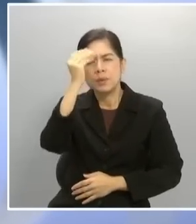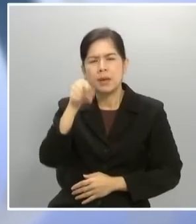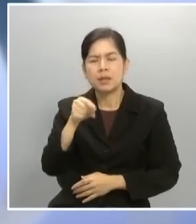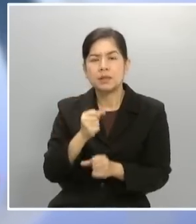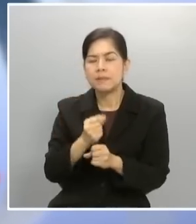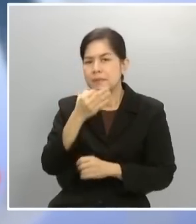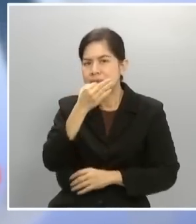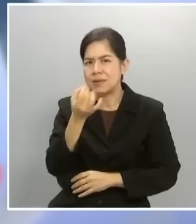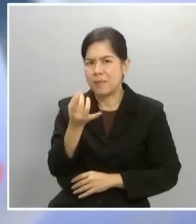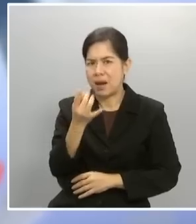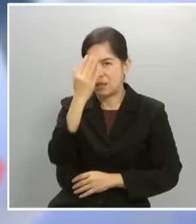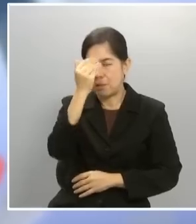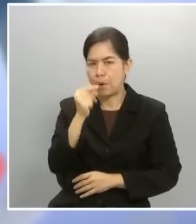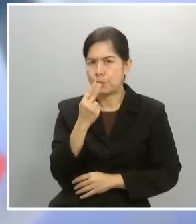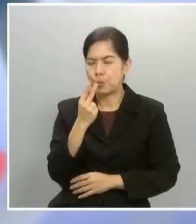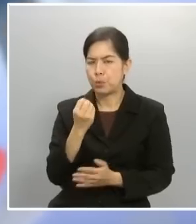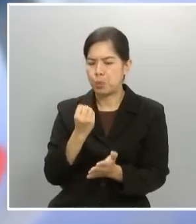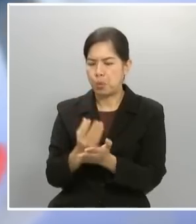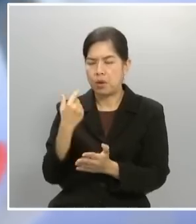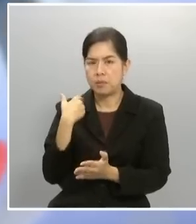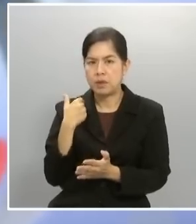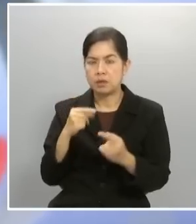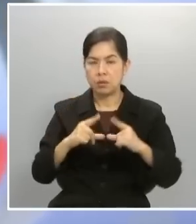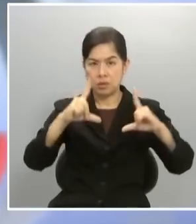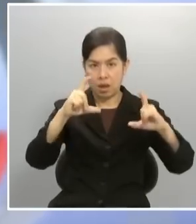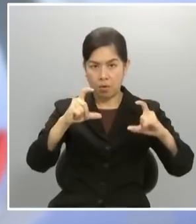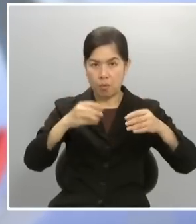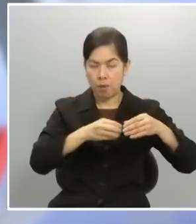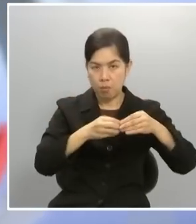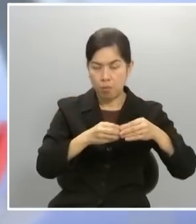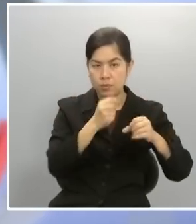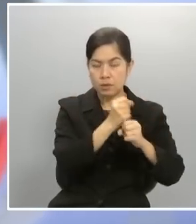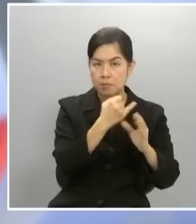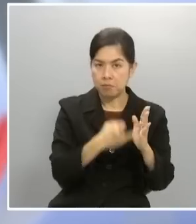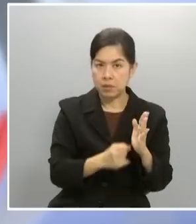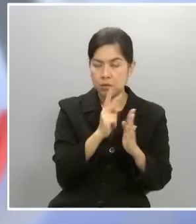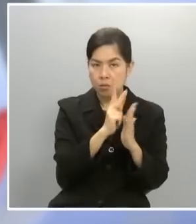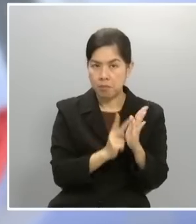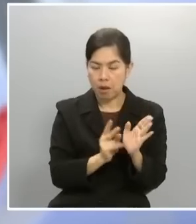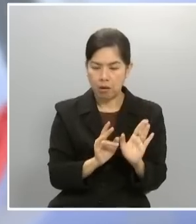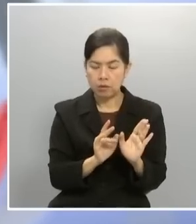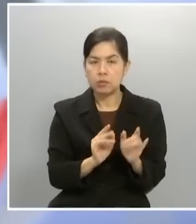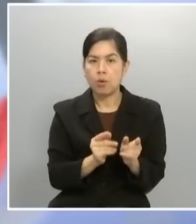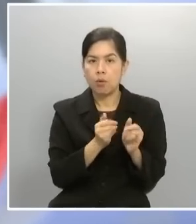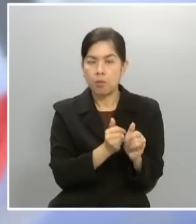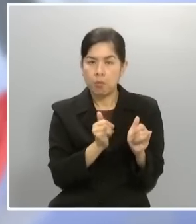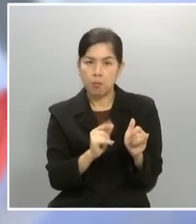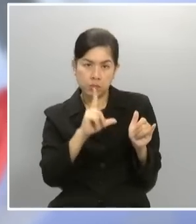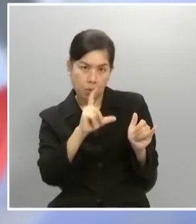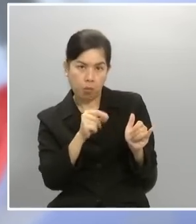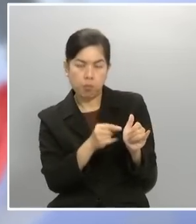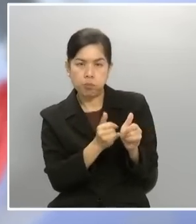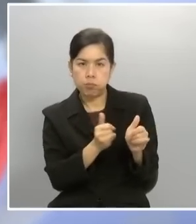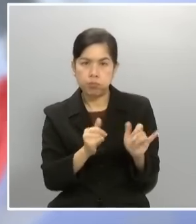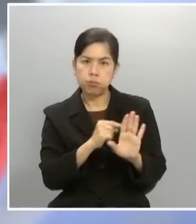อะไรยังไงมาเยอะแยะมากมายมีการไปถ่ายรูปกับคนธุรกิจสีเทามีการใช้รถนำต่างๆนานามีการพาดพิงว่าคุณ